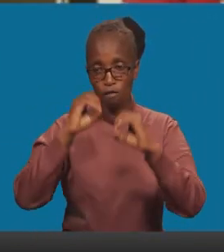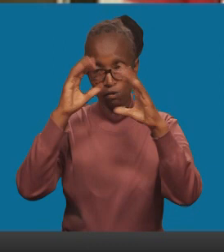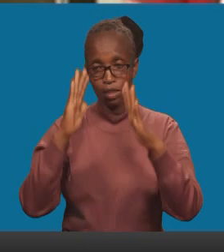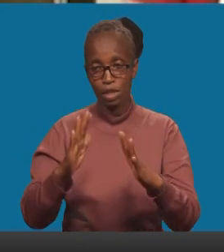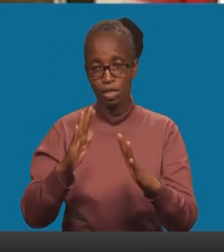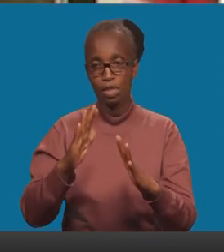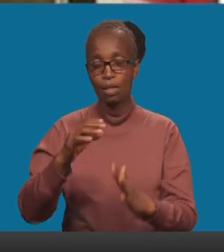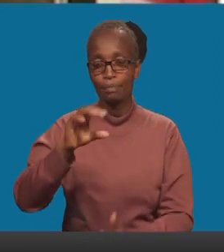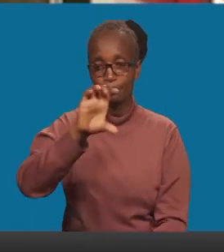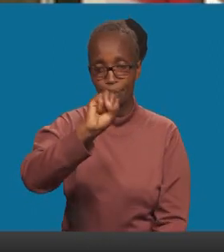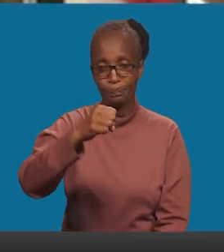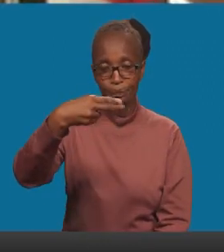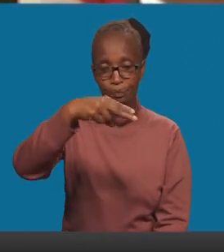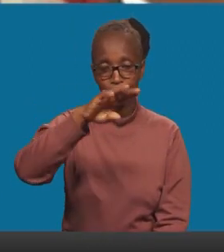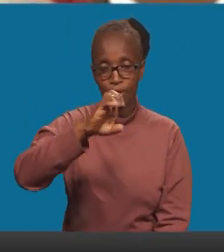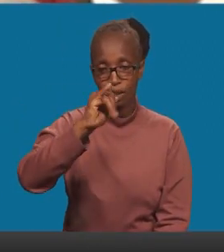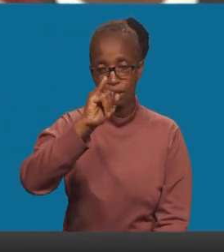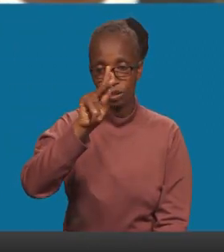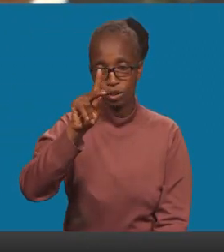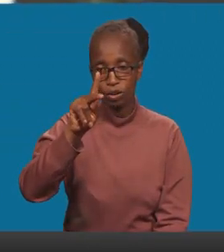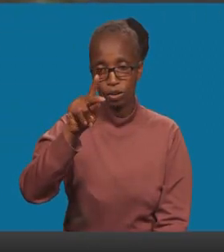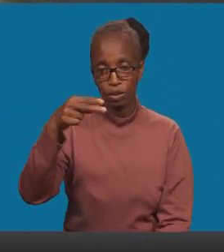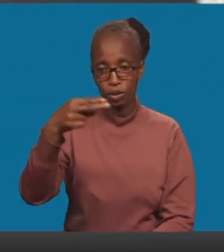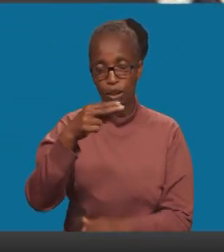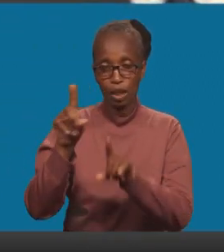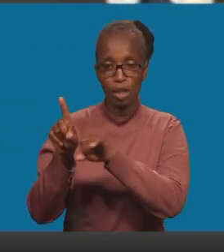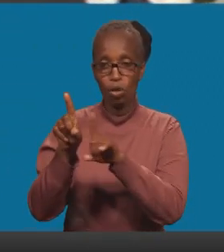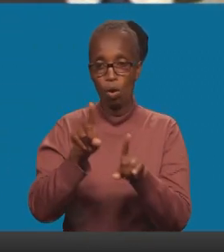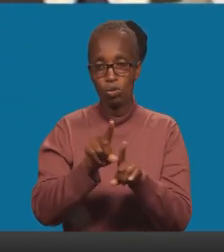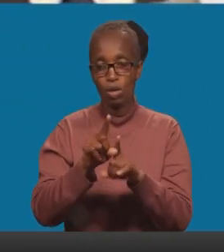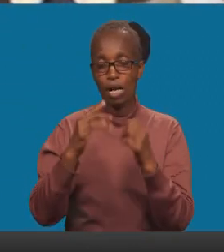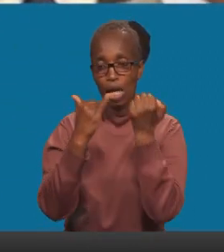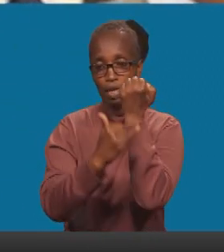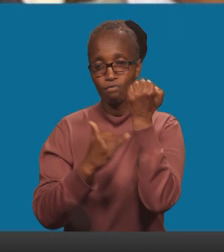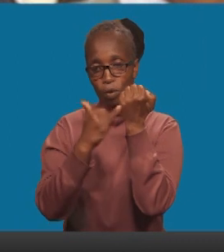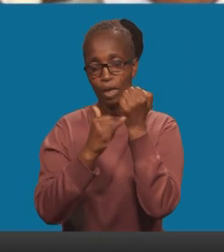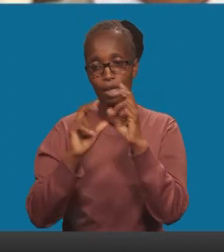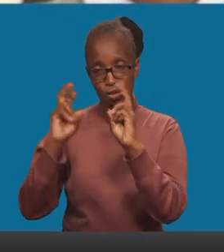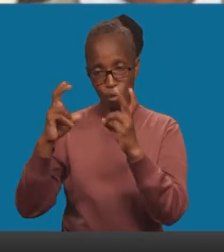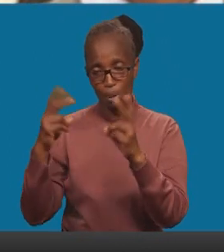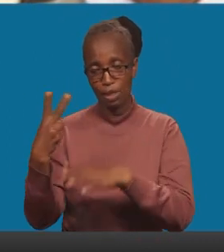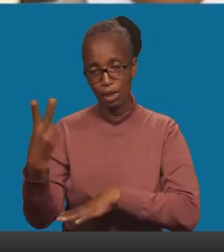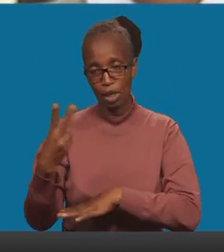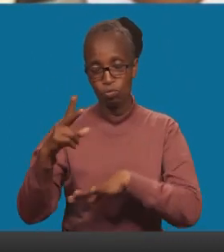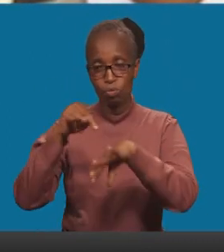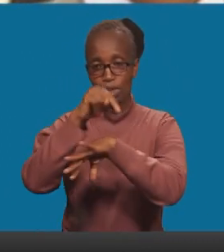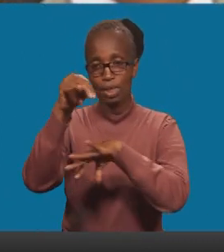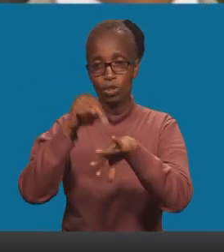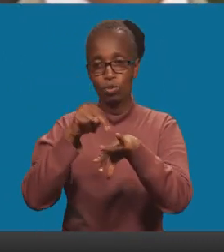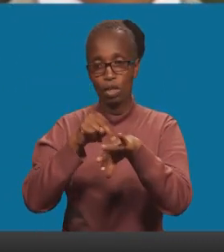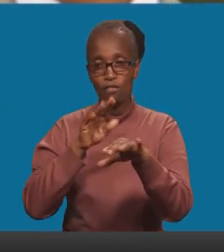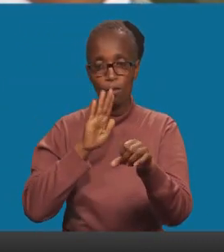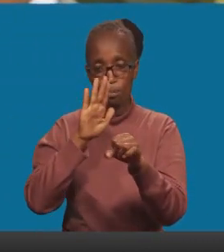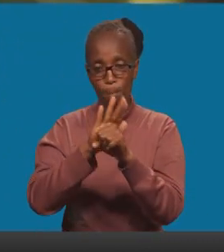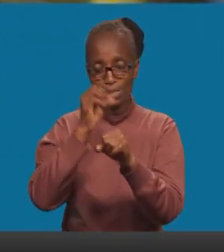Hamed Sheikh, wa ulinzi Abdul Kadir Mohamed Nur na masuala ya kigeni Abshir Omar Jama, mataifa